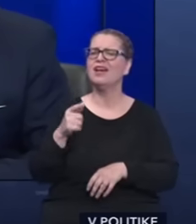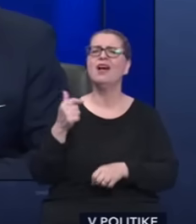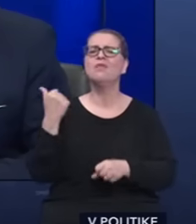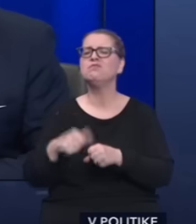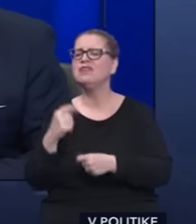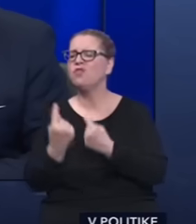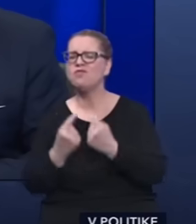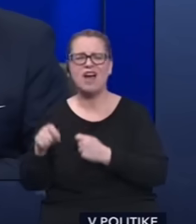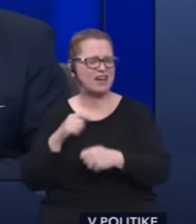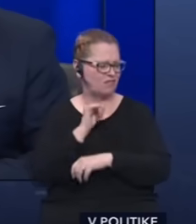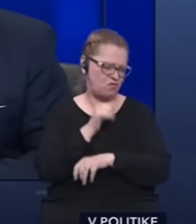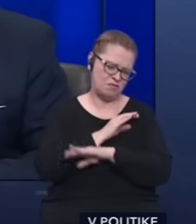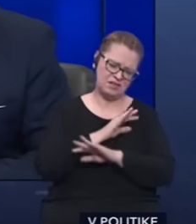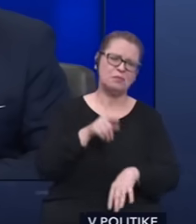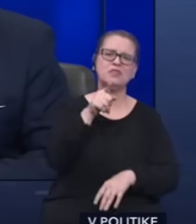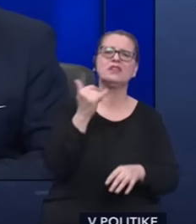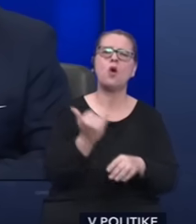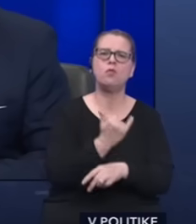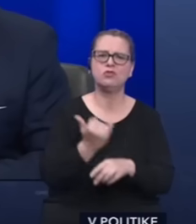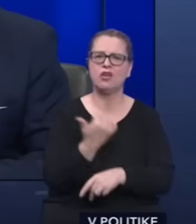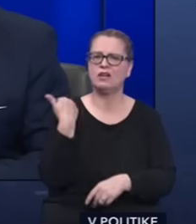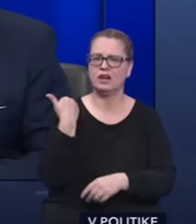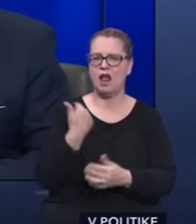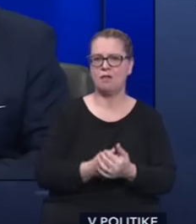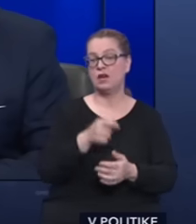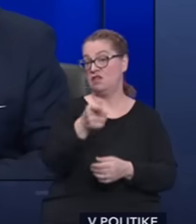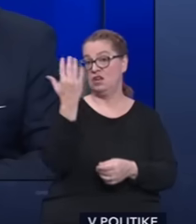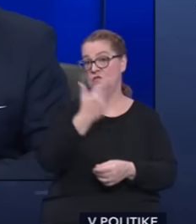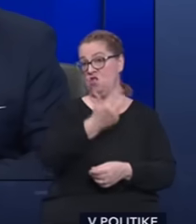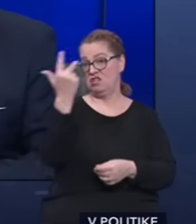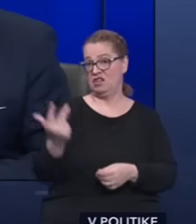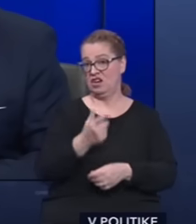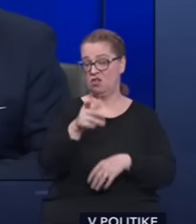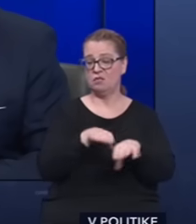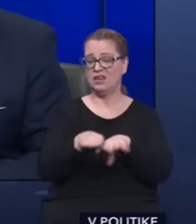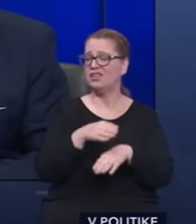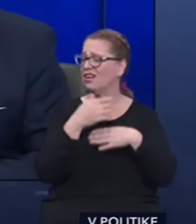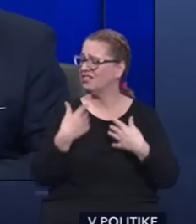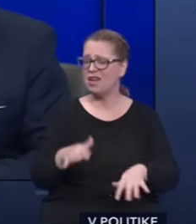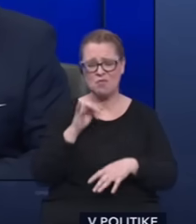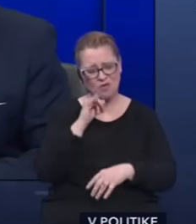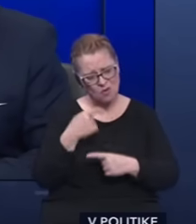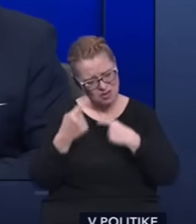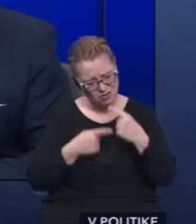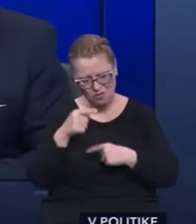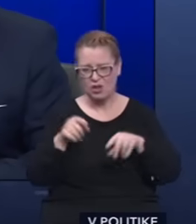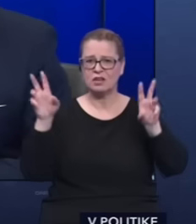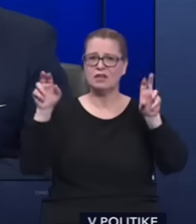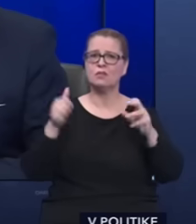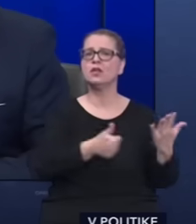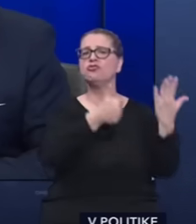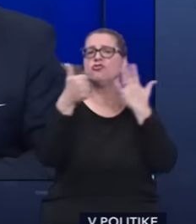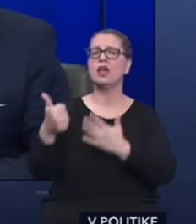klamár. Poďalšie, za 3 roky, čo ste boli minister, ste neotvorili ústa na takéto témy. Za 6